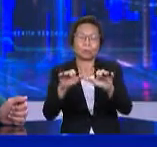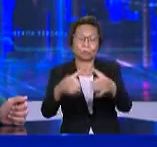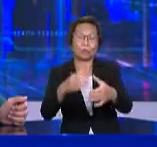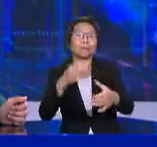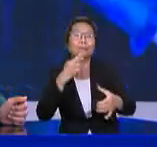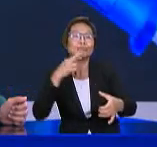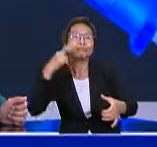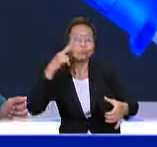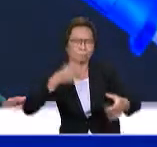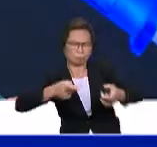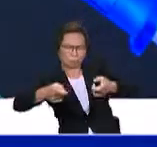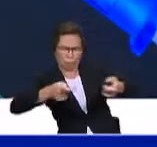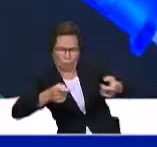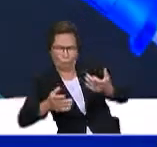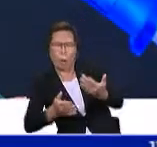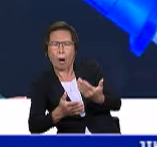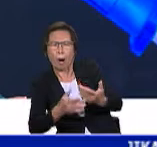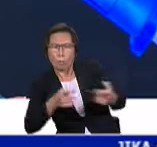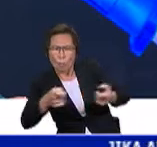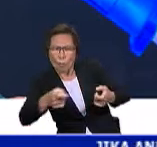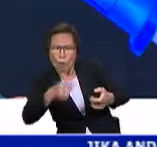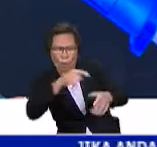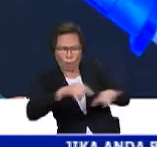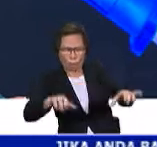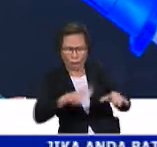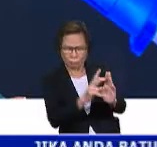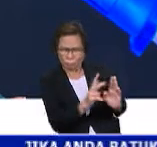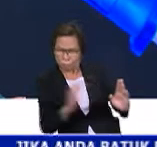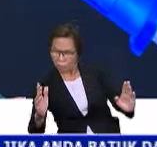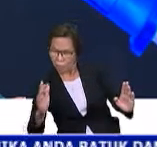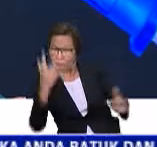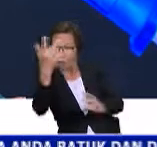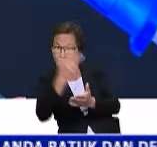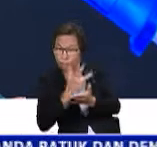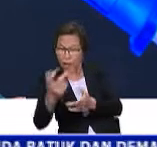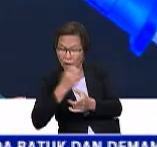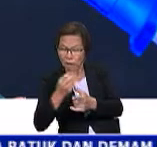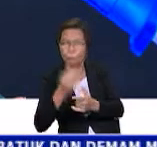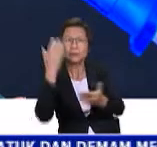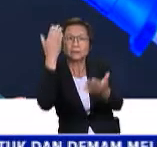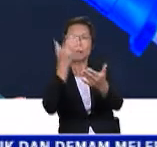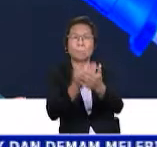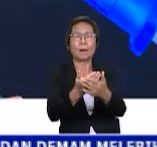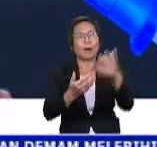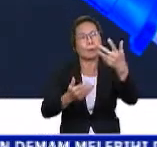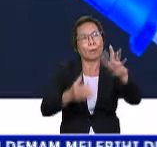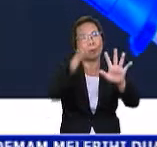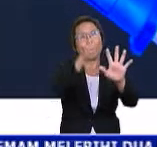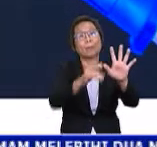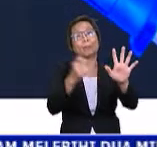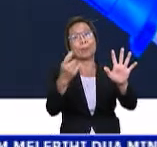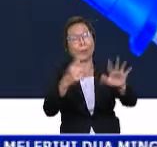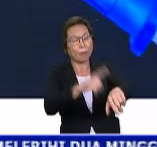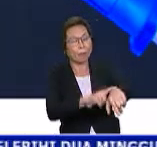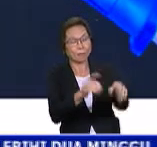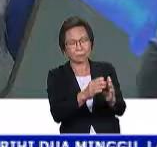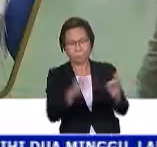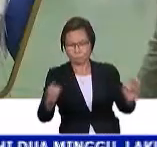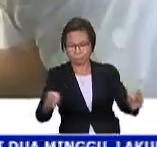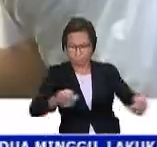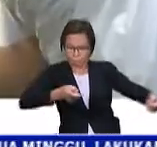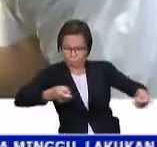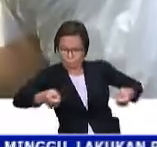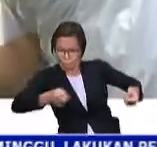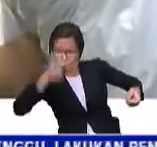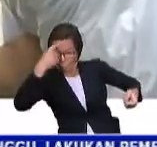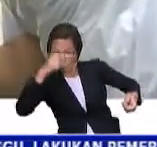Penyelarasan kemudahan akan dibuat dalam tempoh 3 minggu atau sehingga pertengahan bulan hadapan. Tempoh penyelarasan